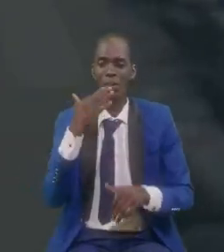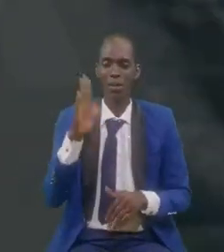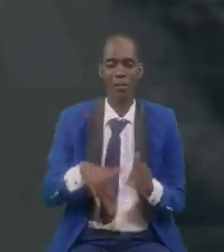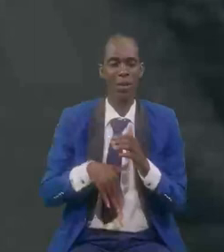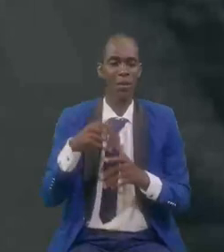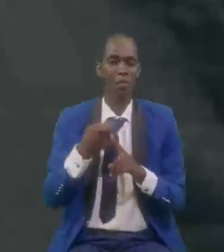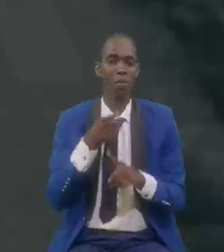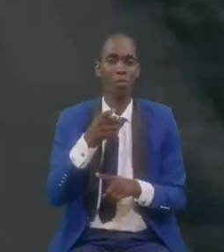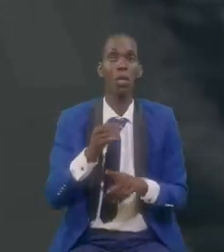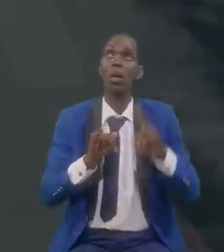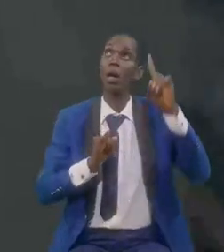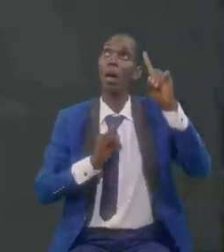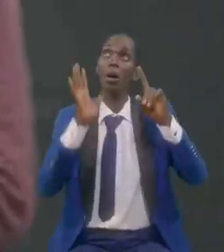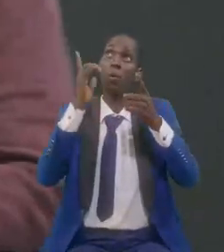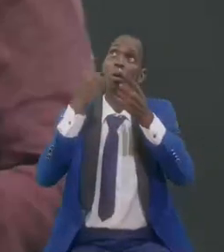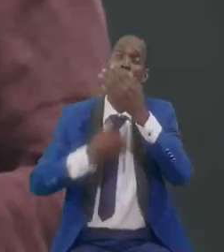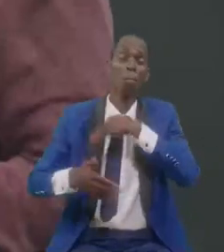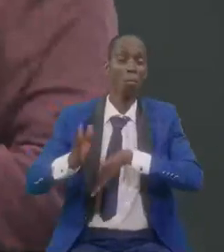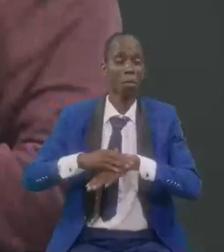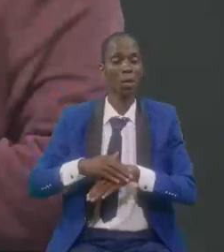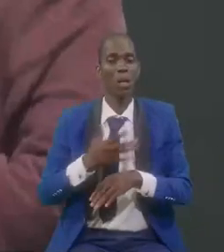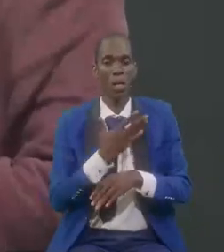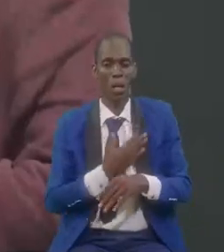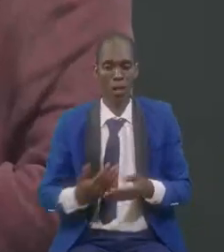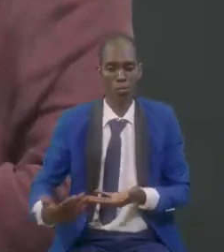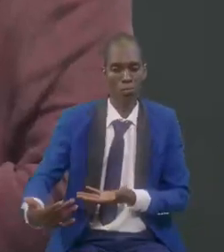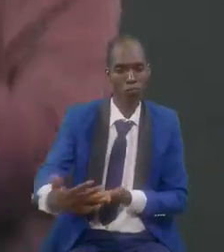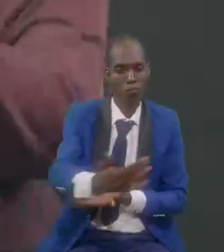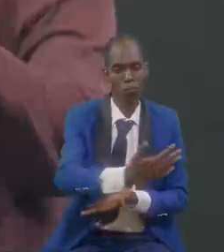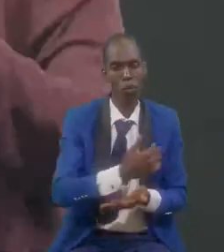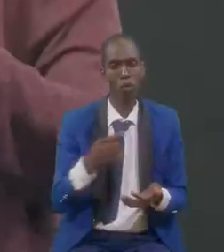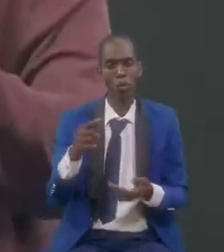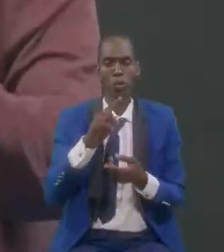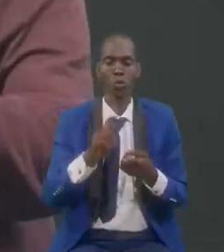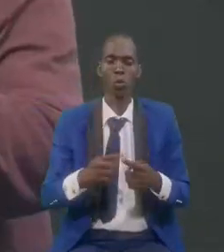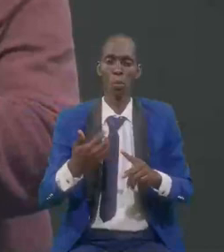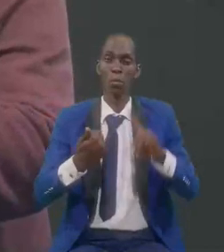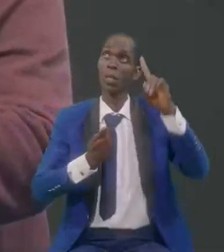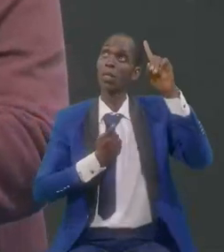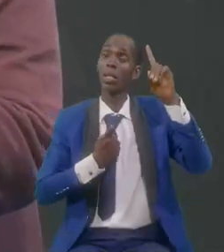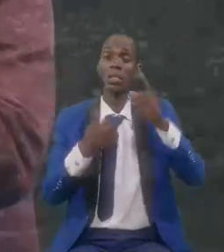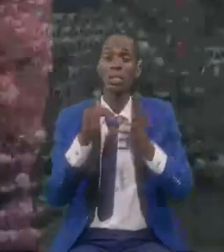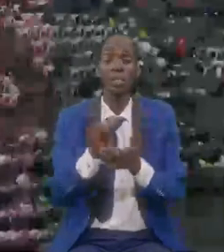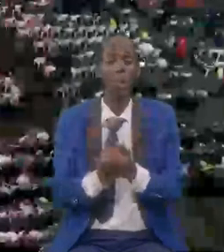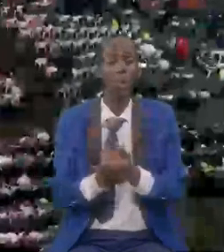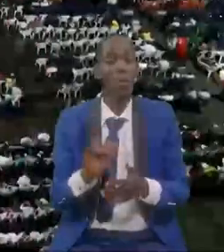vie? Je reviendrai, et je vous prendrai avec moi, afin que là où je